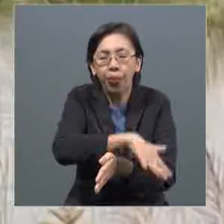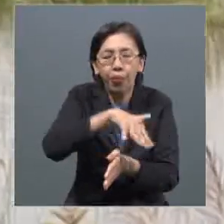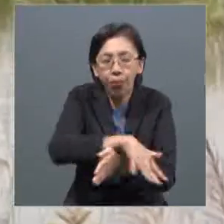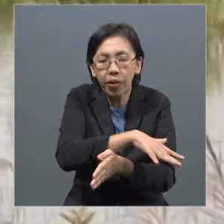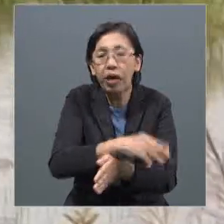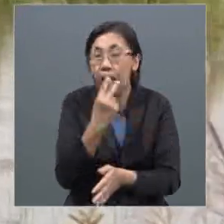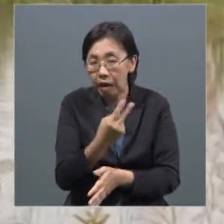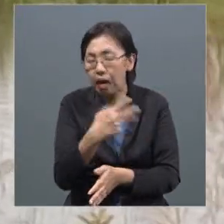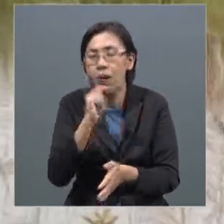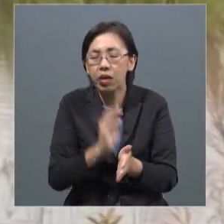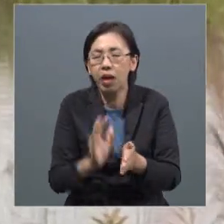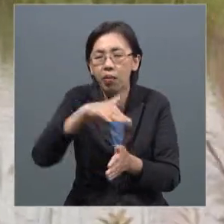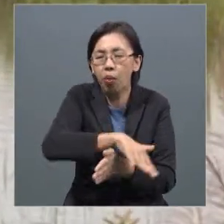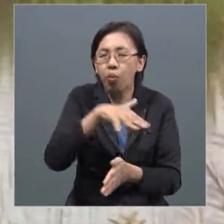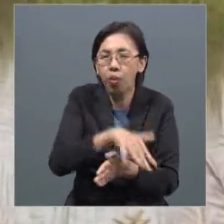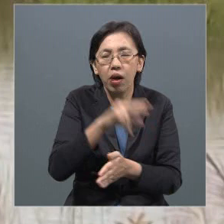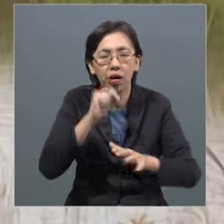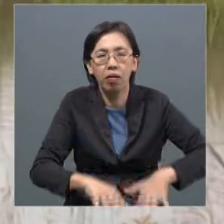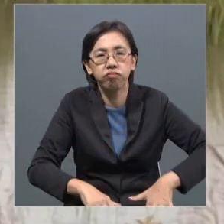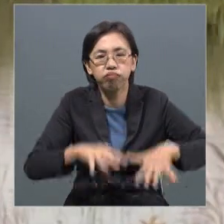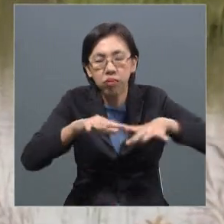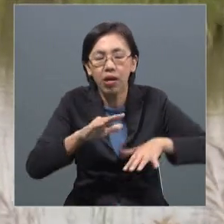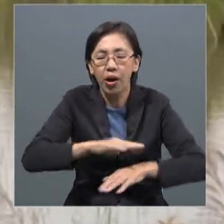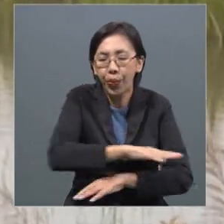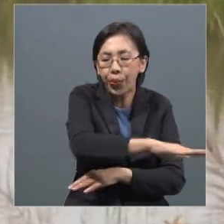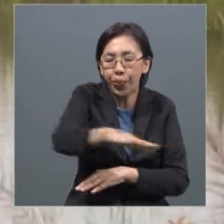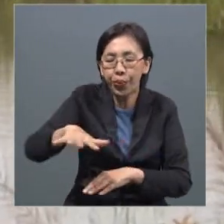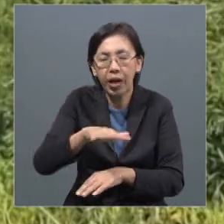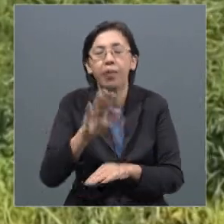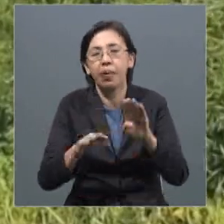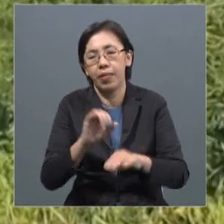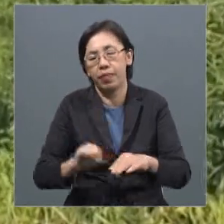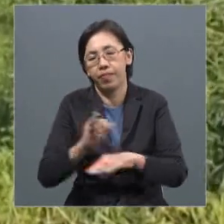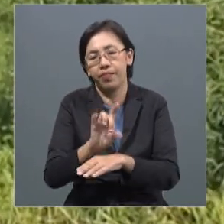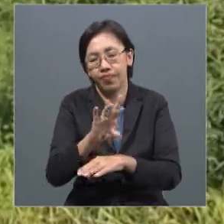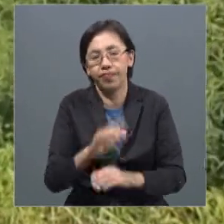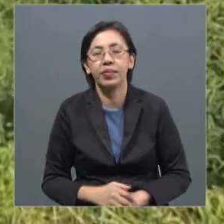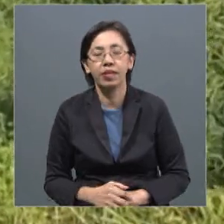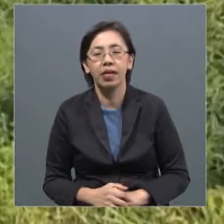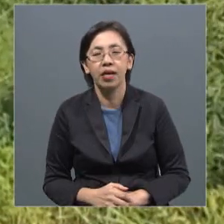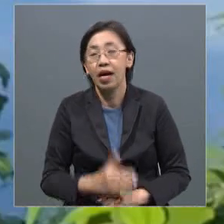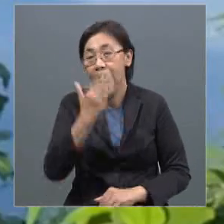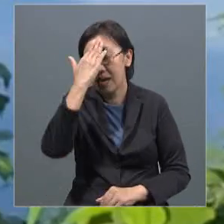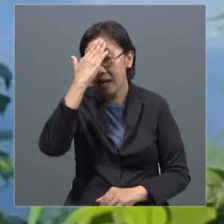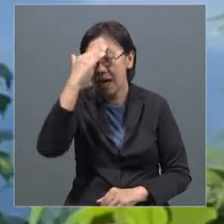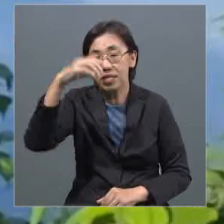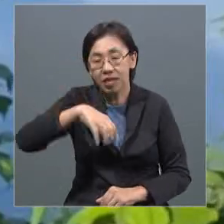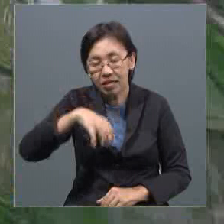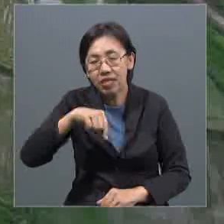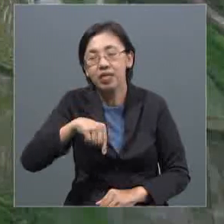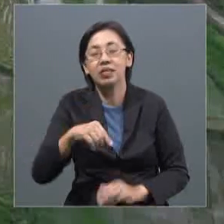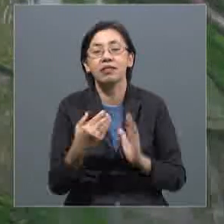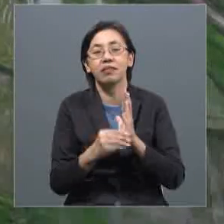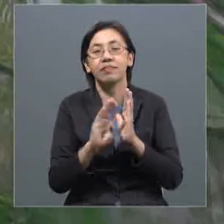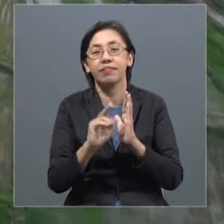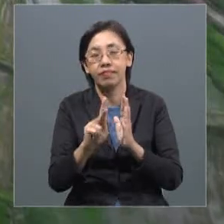ค่ะน้ำทะลักเข้าไปท่วมกว่า 100ไร่นะคะส่วนริมแม่น้ำโขงหน้าเทศบาลเมืองบึงกาฬที่ชาวบ้านใช้พื้นที่ว่างเปล่าริมแม่น้ำทำ